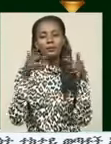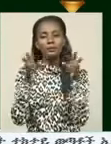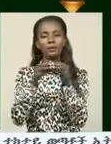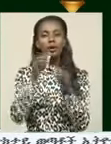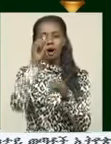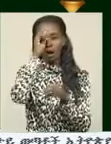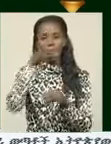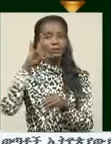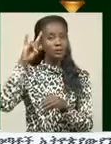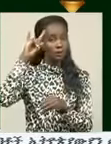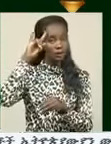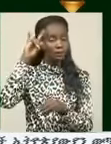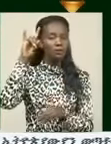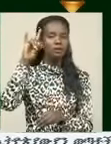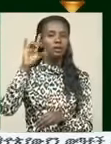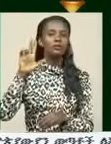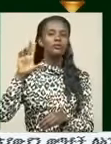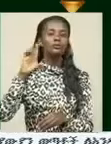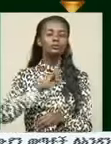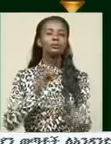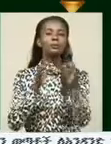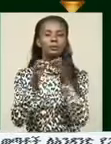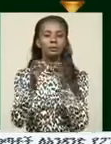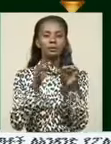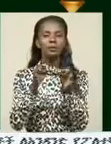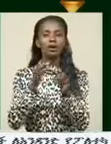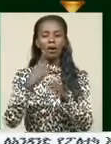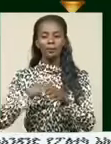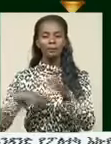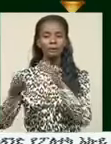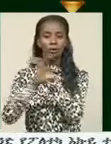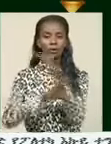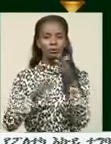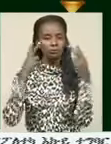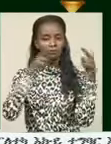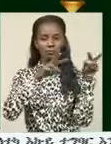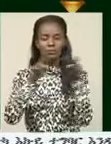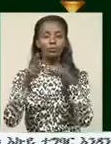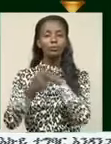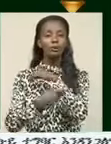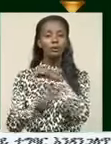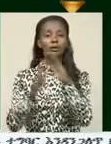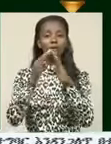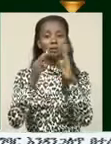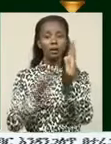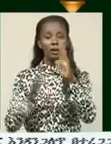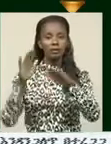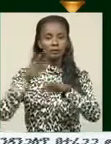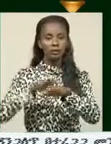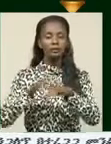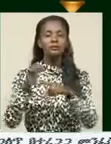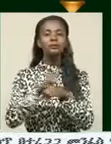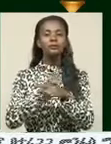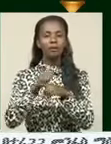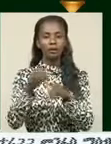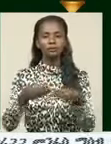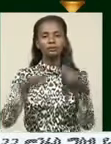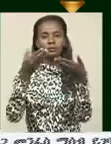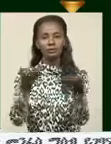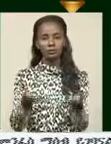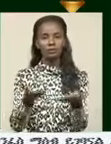አቶ ዘነበ ዘርፉ ገልጸዋል። አባላቱ ሀገሪቱን የሚመለከተውን የፖለቲካ ስርዓት ላይም ስልጠናው